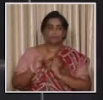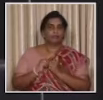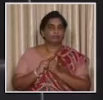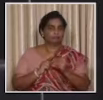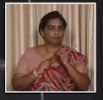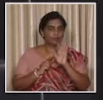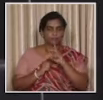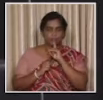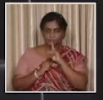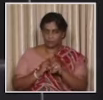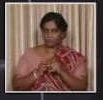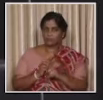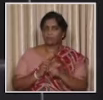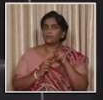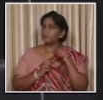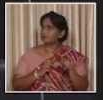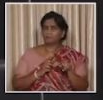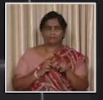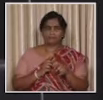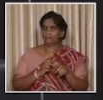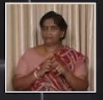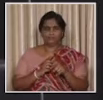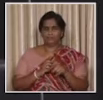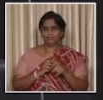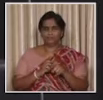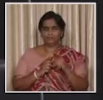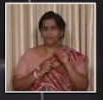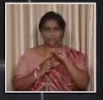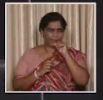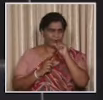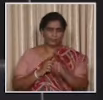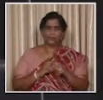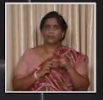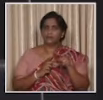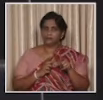කරන්න යනවායි කියලා කිව්වා. ඒක සම්පූර්ණයෙන්ම